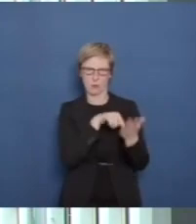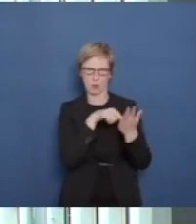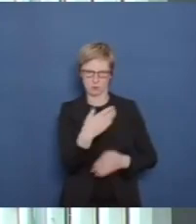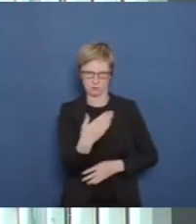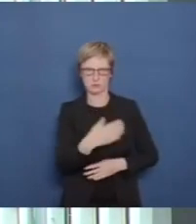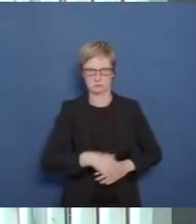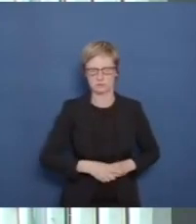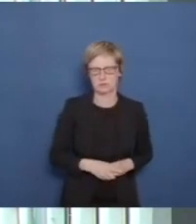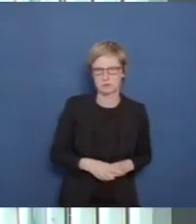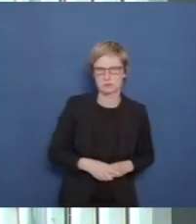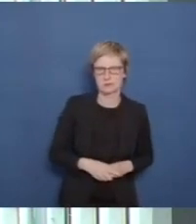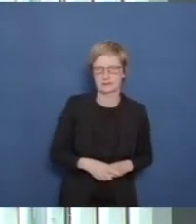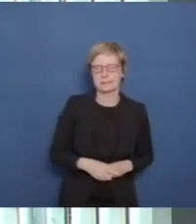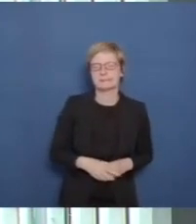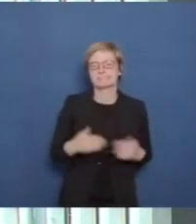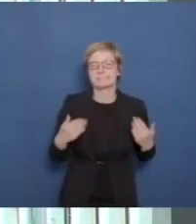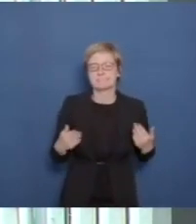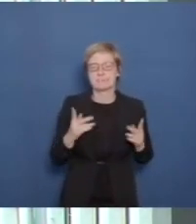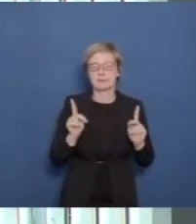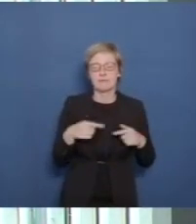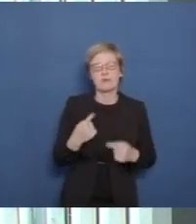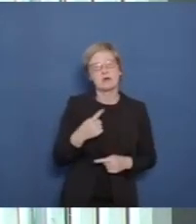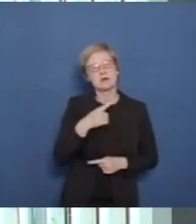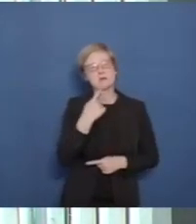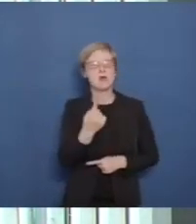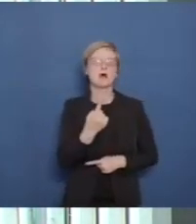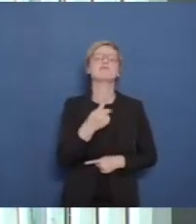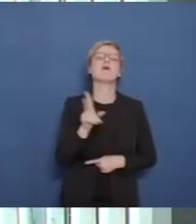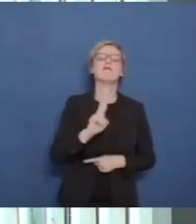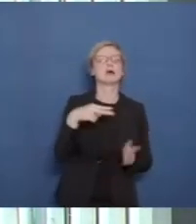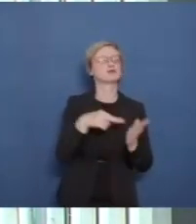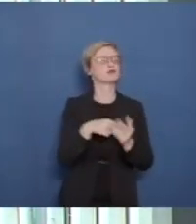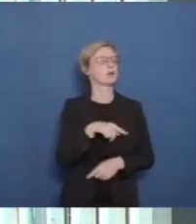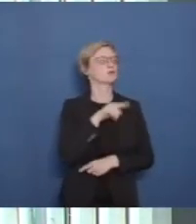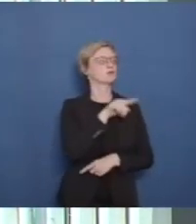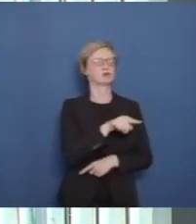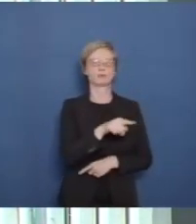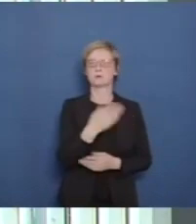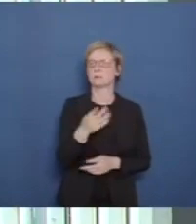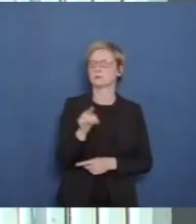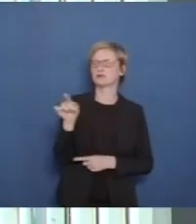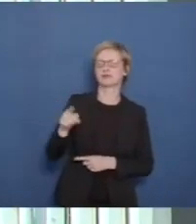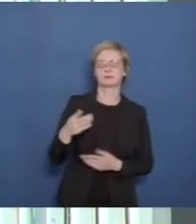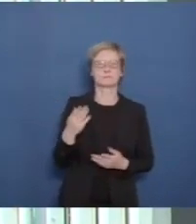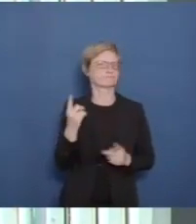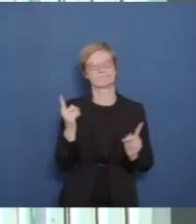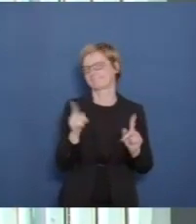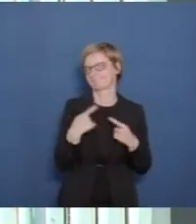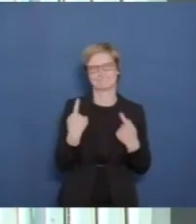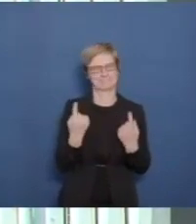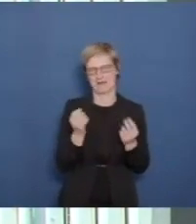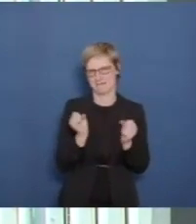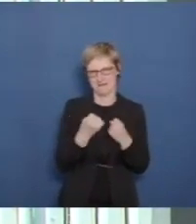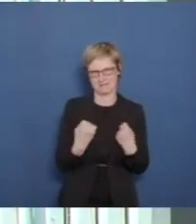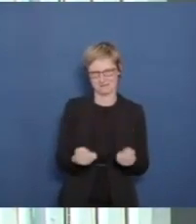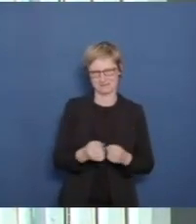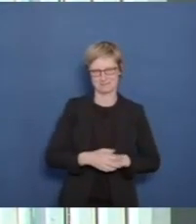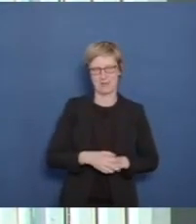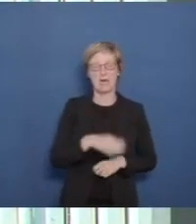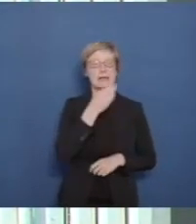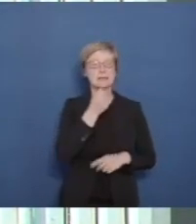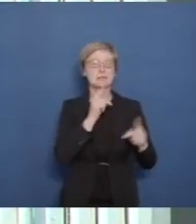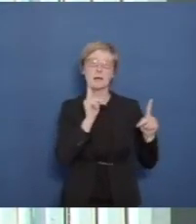sagen, wir können hier nicht einseitig festlegen, wer dafür zuständig ist. Wir können feststellen, dass Israel sich